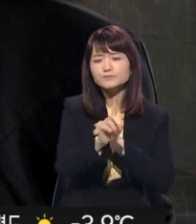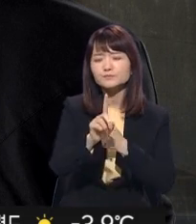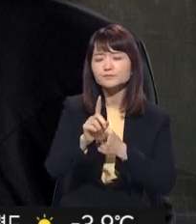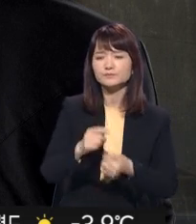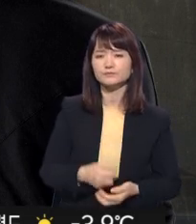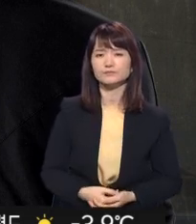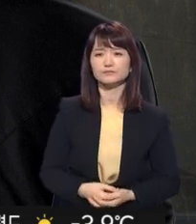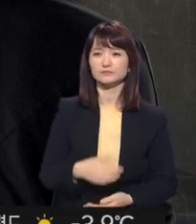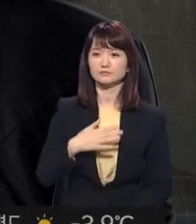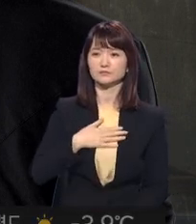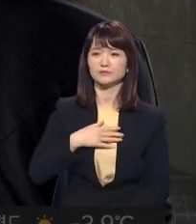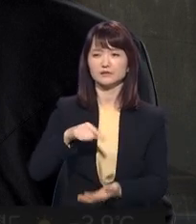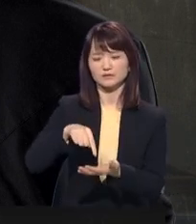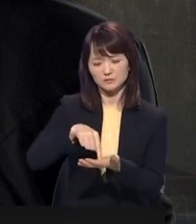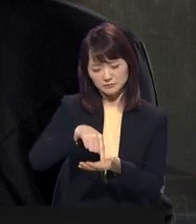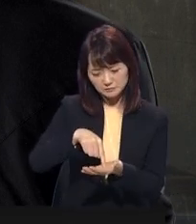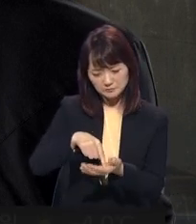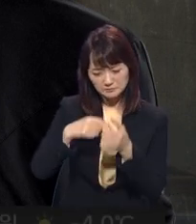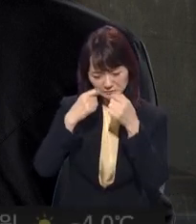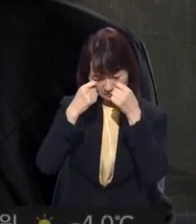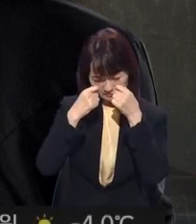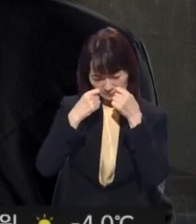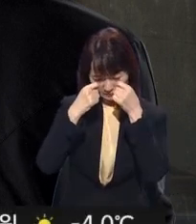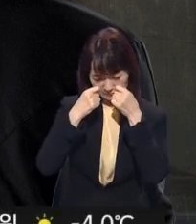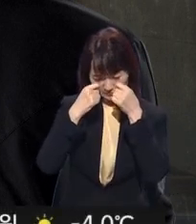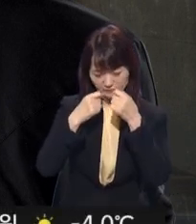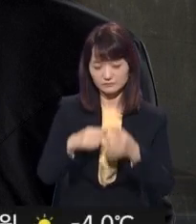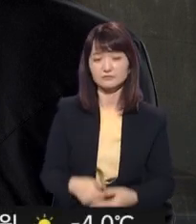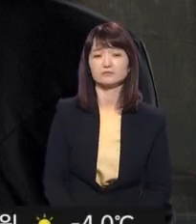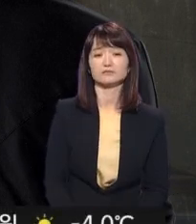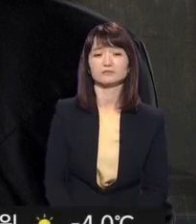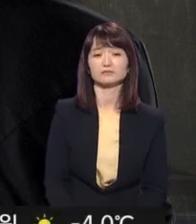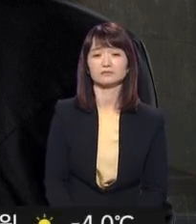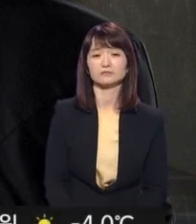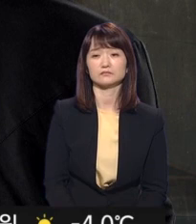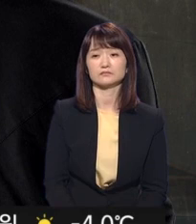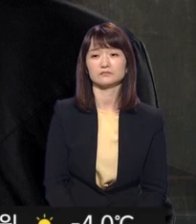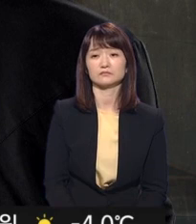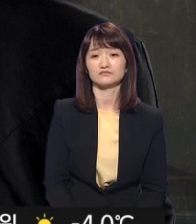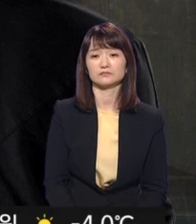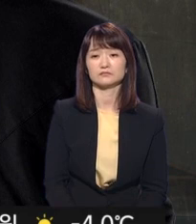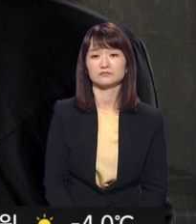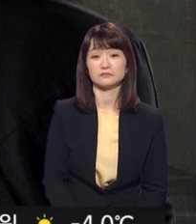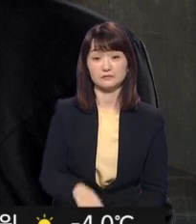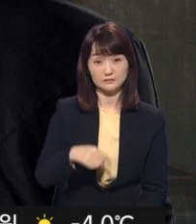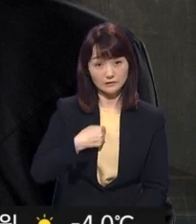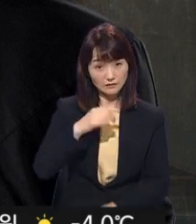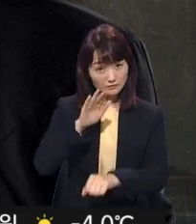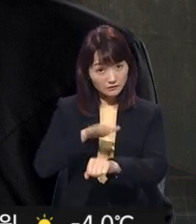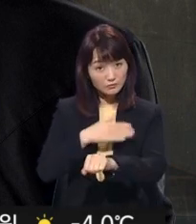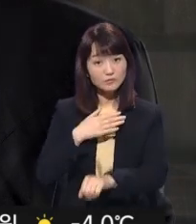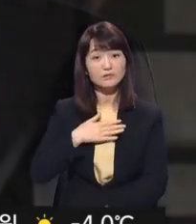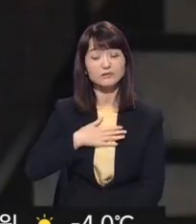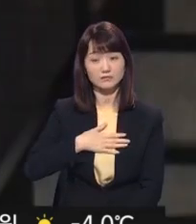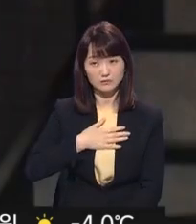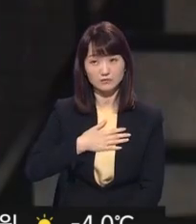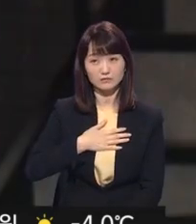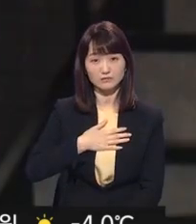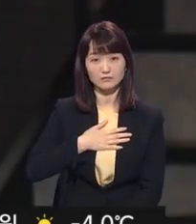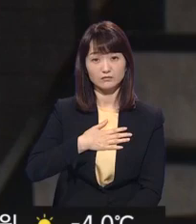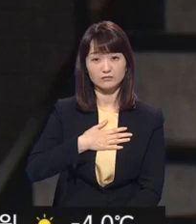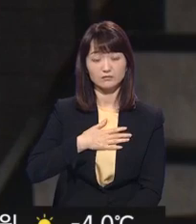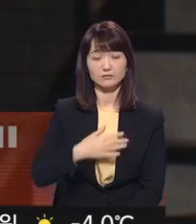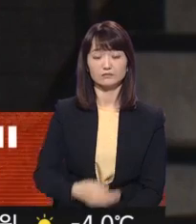얘기하니까 제가 외로워서 그랬어요라고 얘기하면서 지금 울었다고 해요 이런 걸 보면 어쨌든 자기가 잘못한 거를 알고 있다는 얘긴데